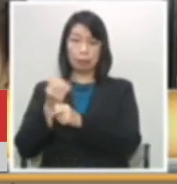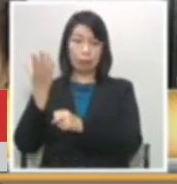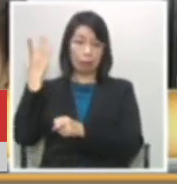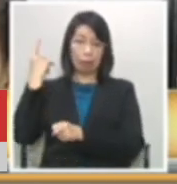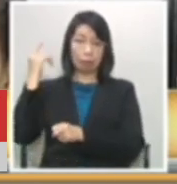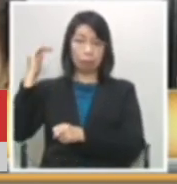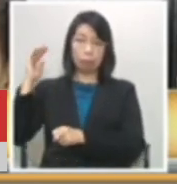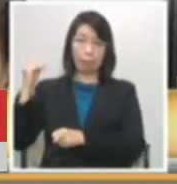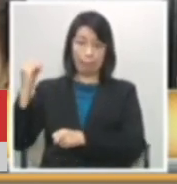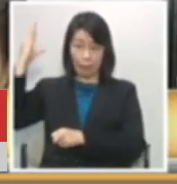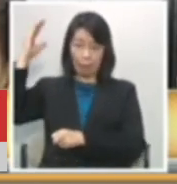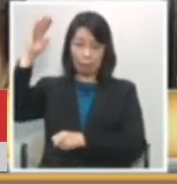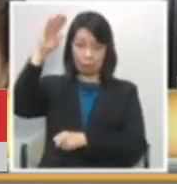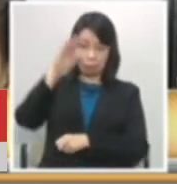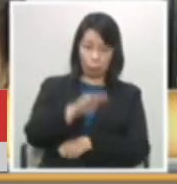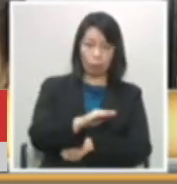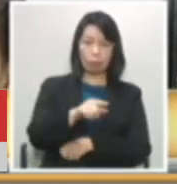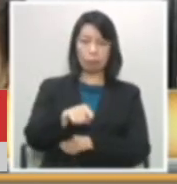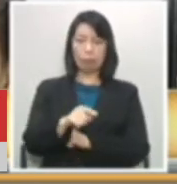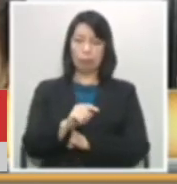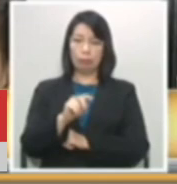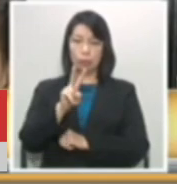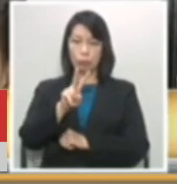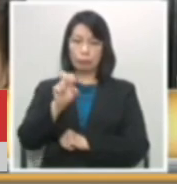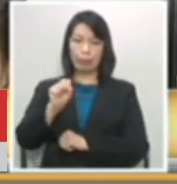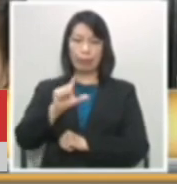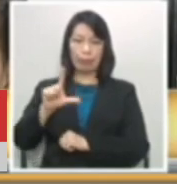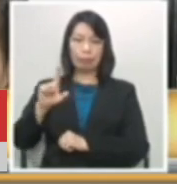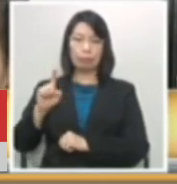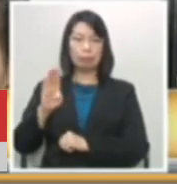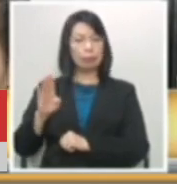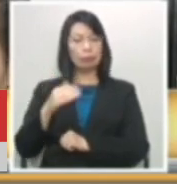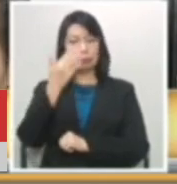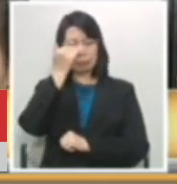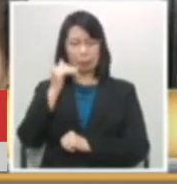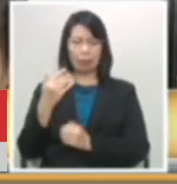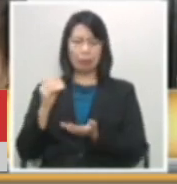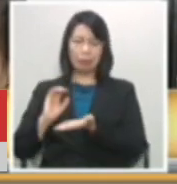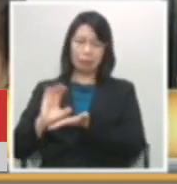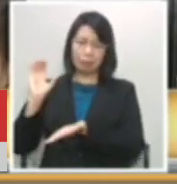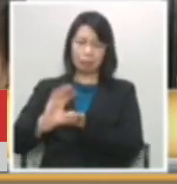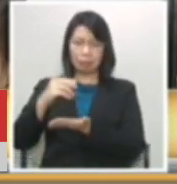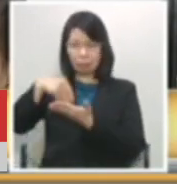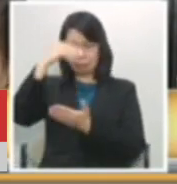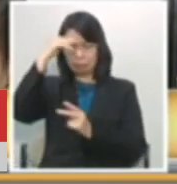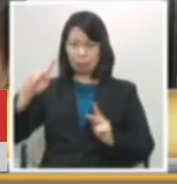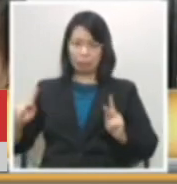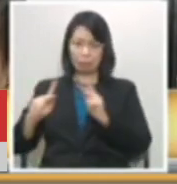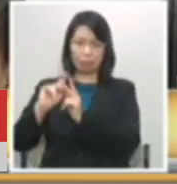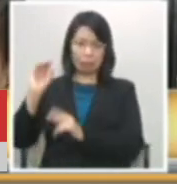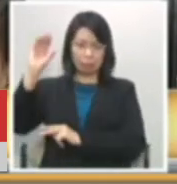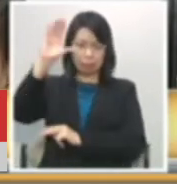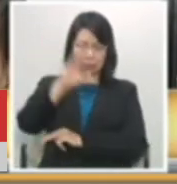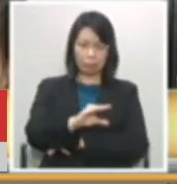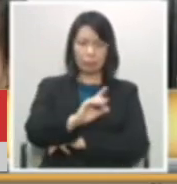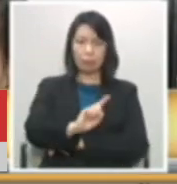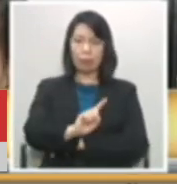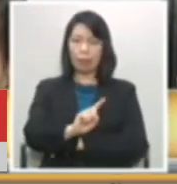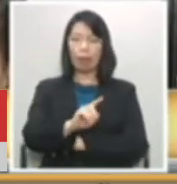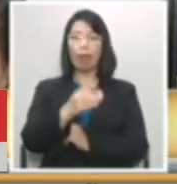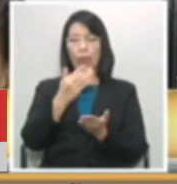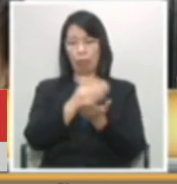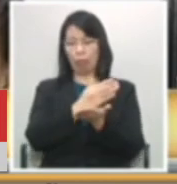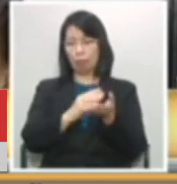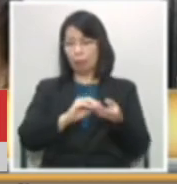านแม้ว่าทางรัฐบาลกล่าวว่างบประมาณที่ลดลงนั้นนำไปอยู่ในส่วนของกระทรวงอุดมศึกษา